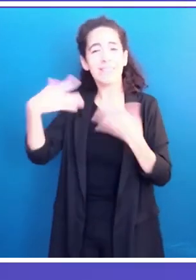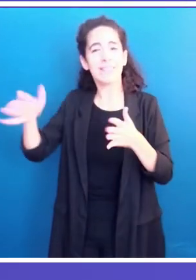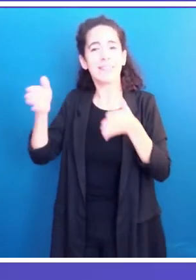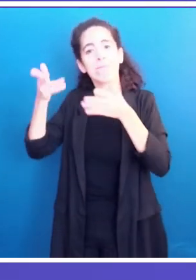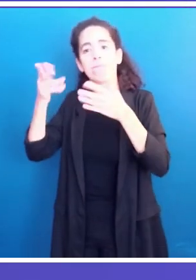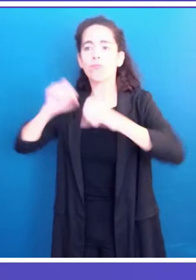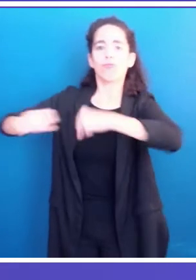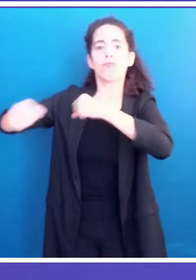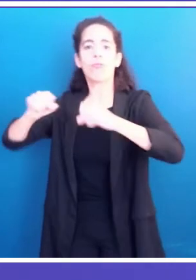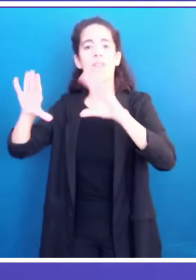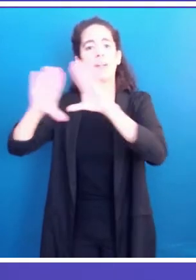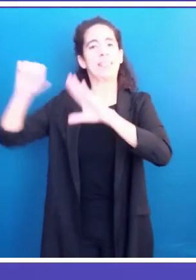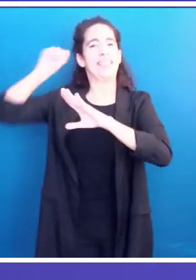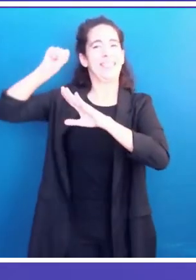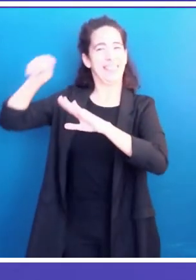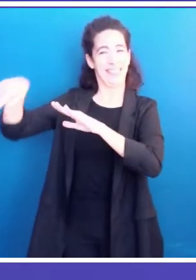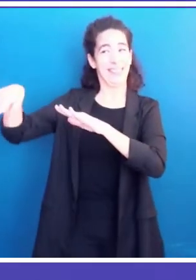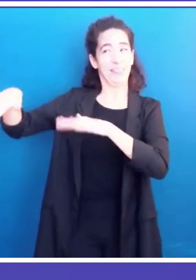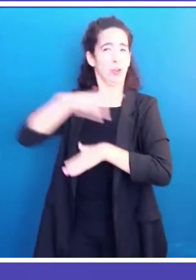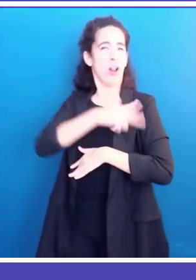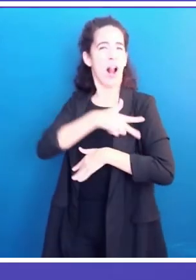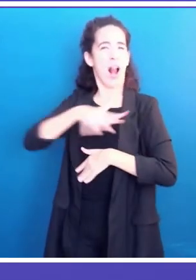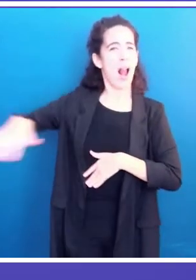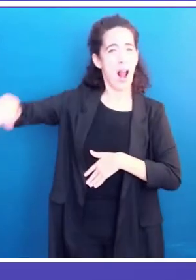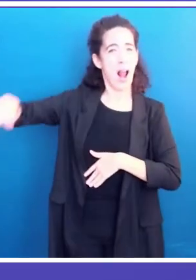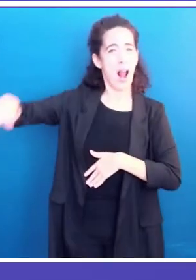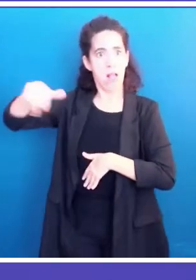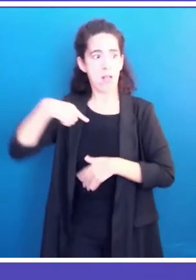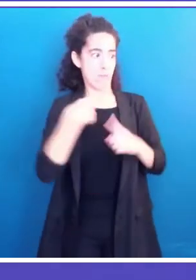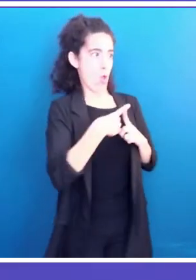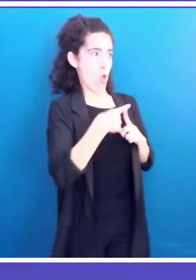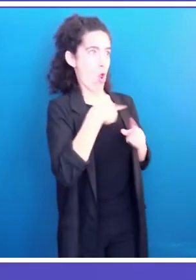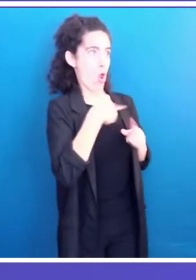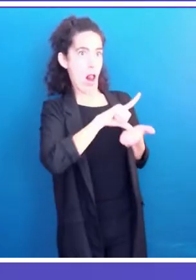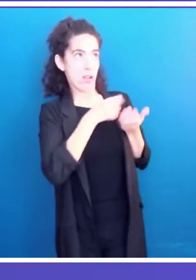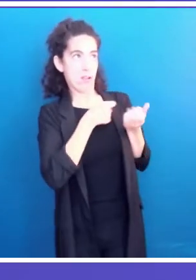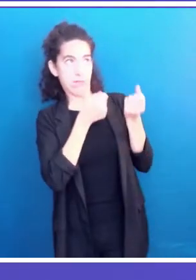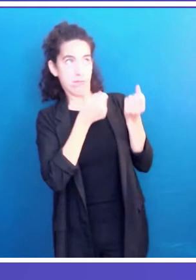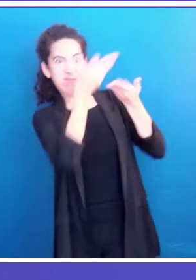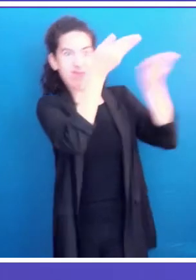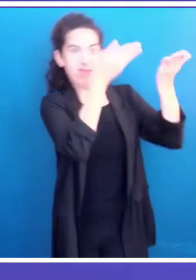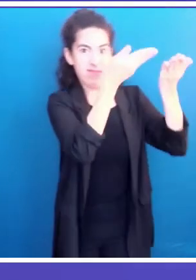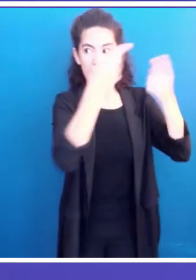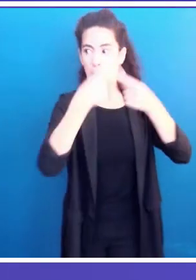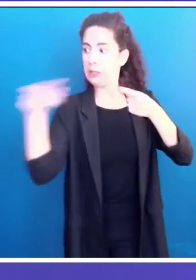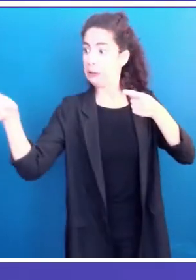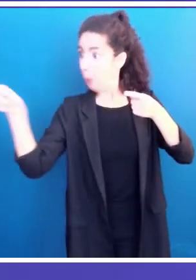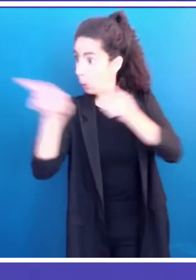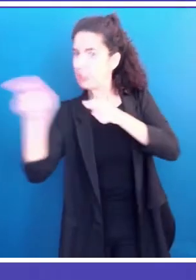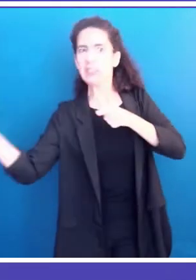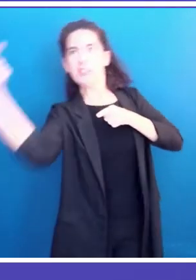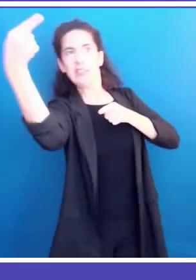التي لا علاقة لها بالمؤسسات، والتي يمكن أن تعمل معا من أجل أن تضغط على